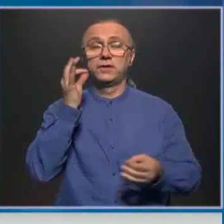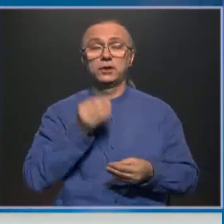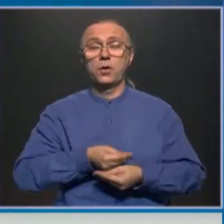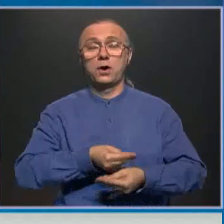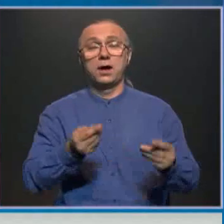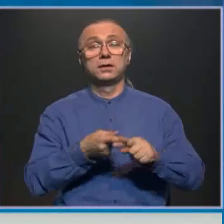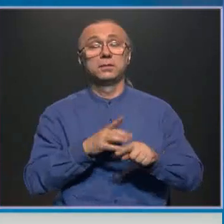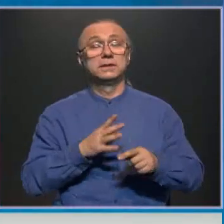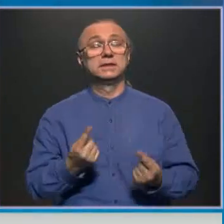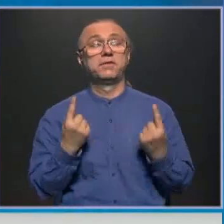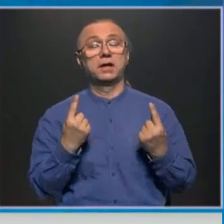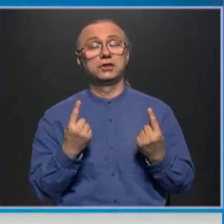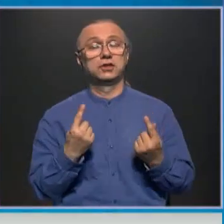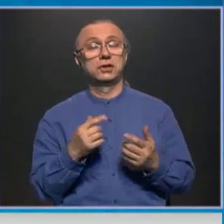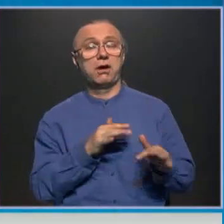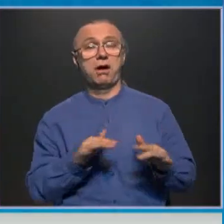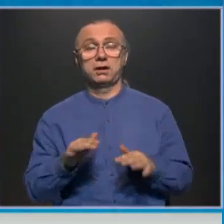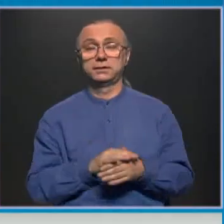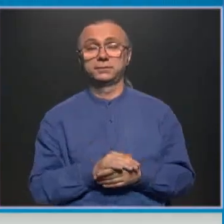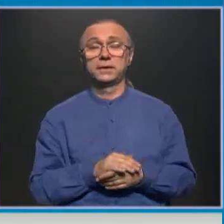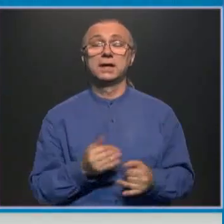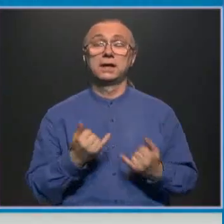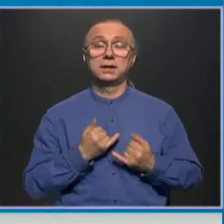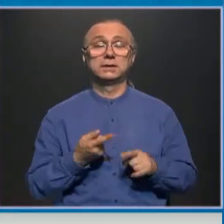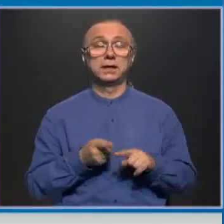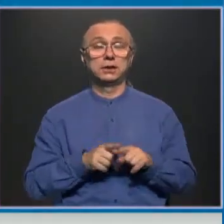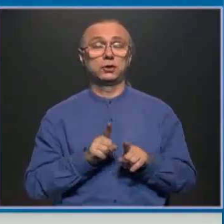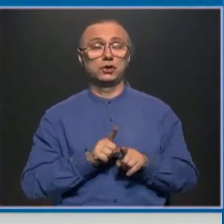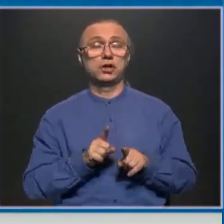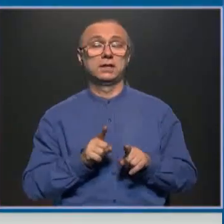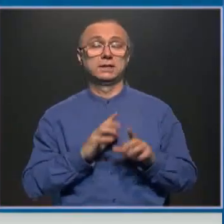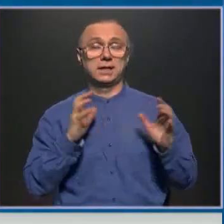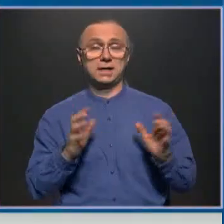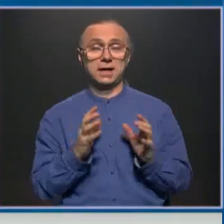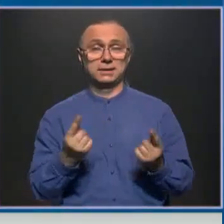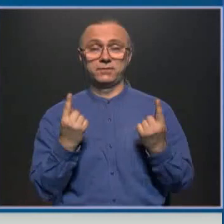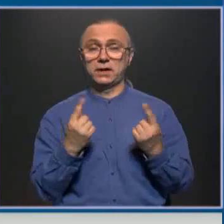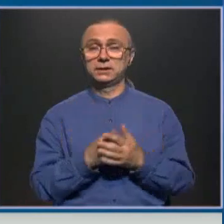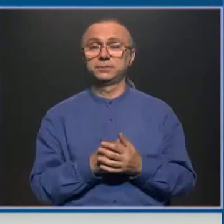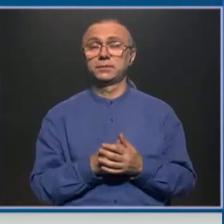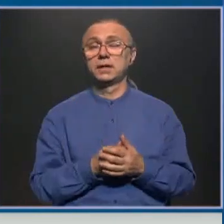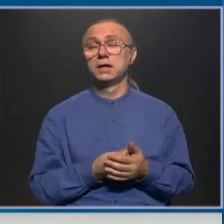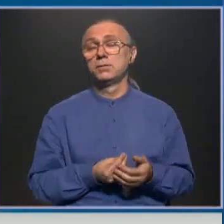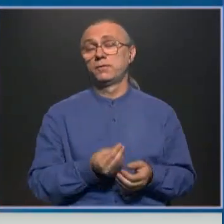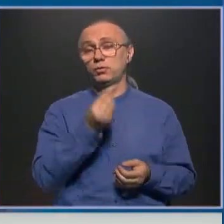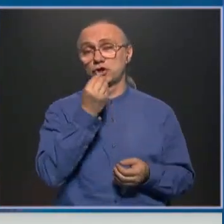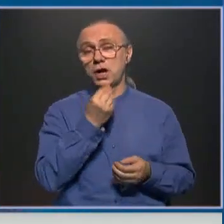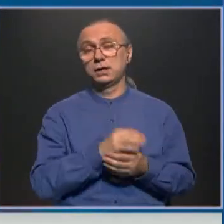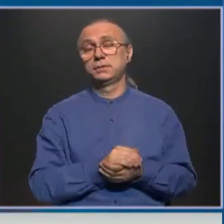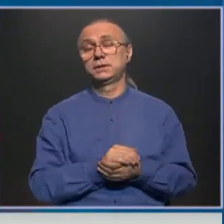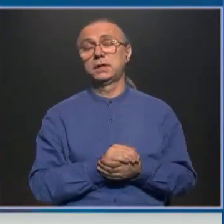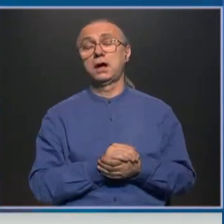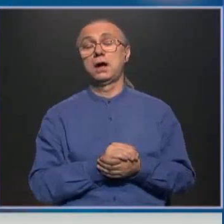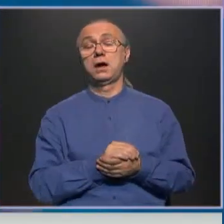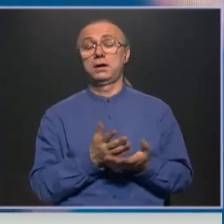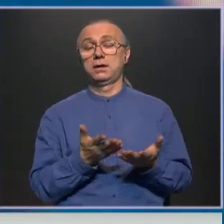дело, что для нас этот символический акт, он сохраняется, но уже в таком, на меньшей дистанции. Мы вкушаем этот хлебушек на всеночные и радуемся, а завтра придем и